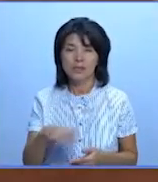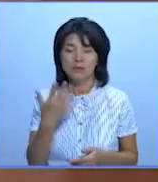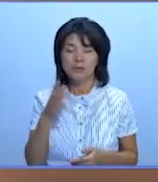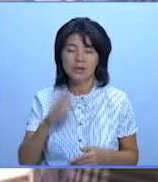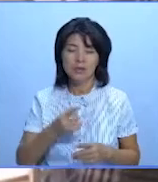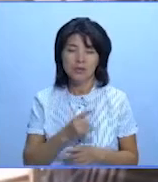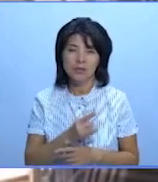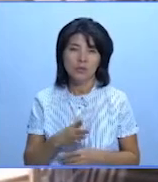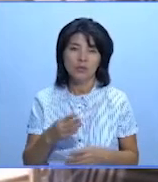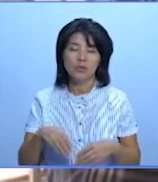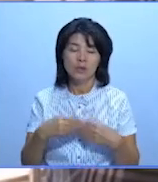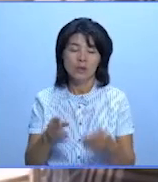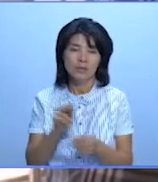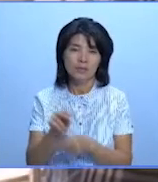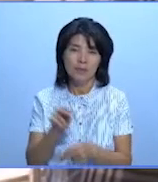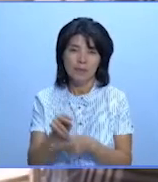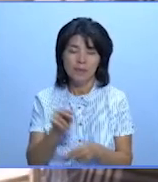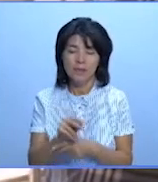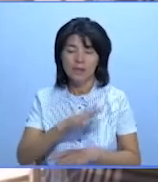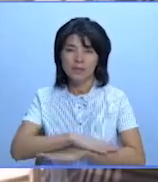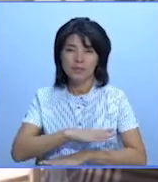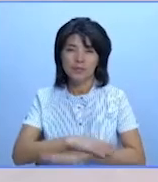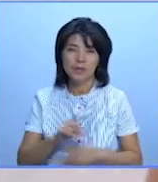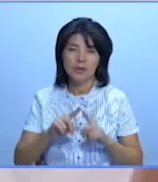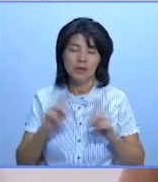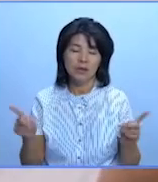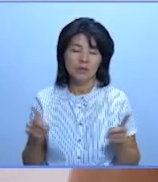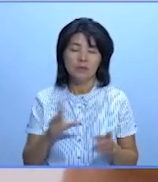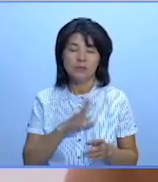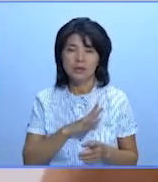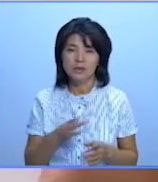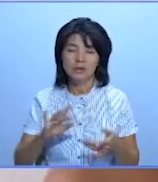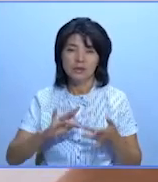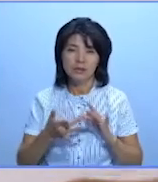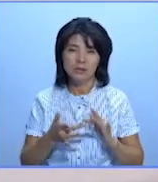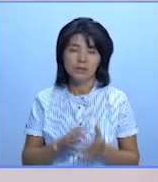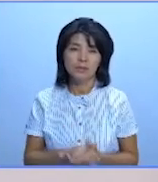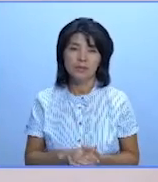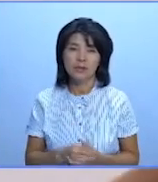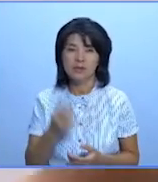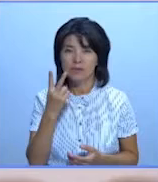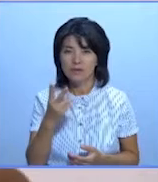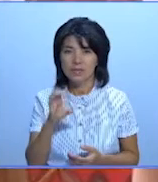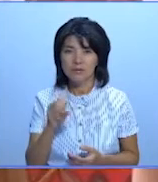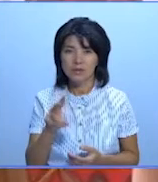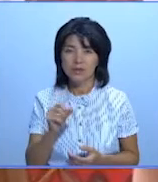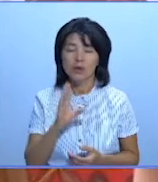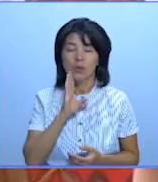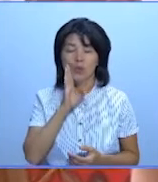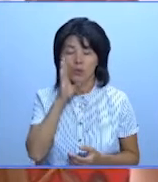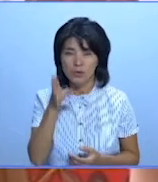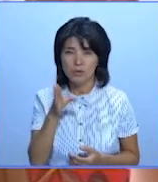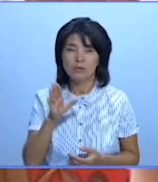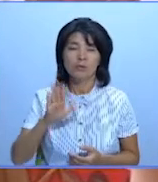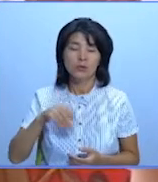береді. Карантин уақытында да сабақтар тоқтатылмай, онлайн түрде жүргізілді. Екі смена бар. Таңертең сабақ өткіземіз және